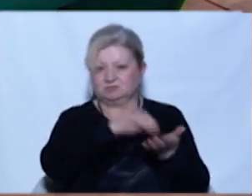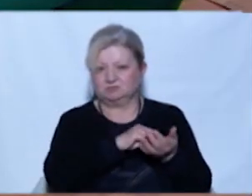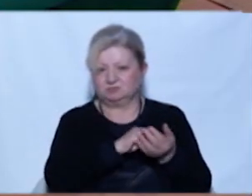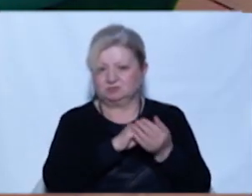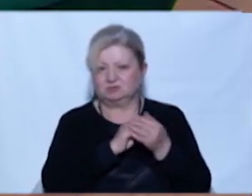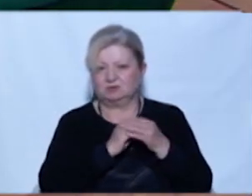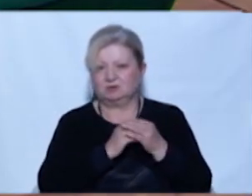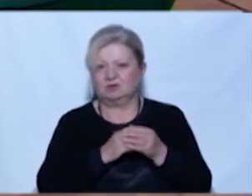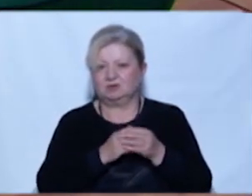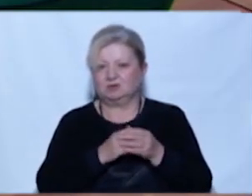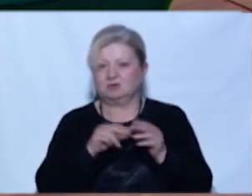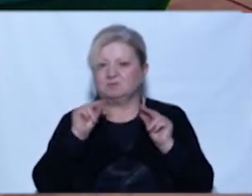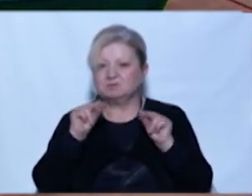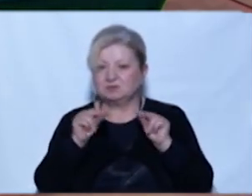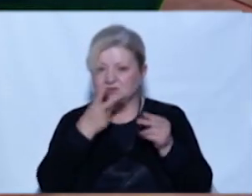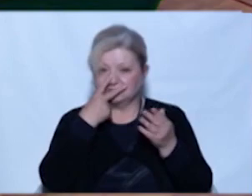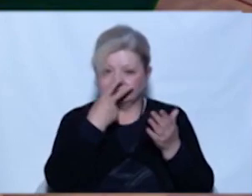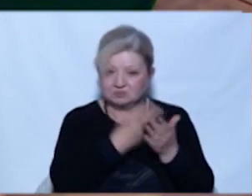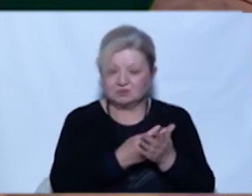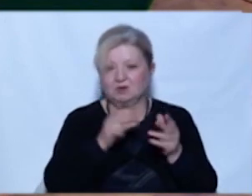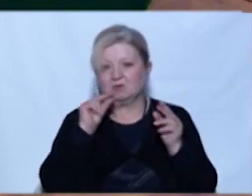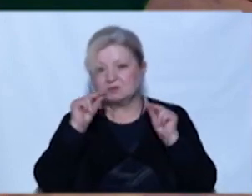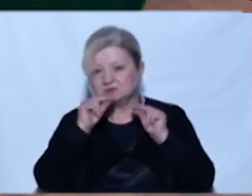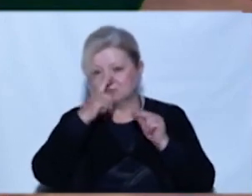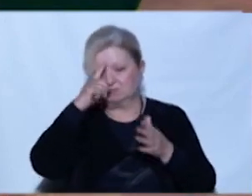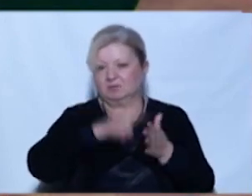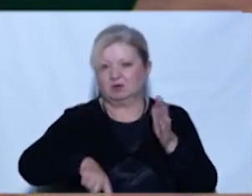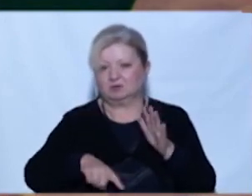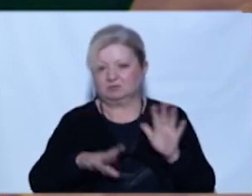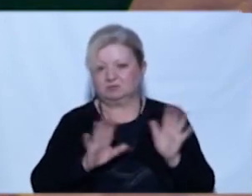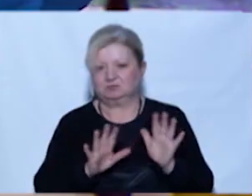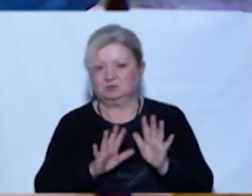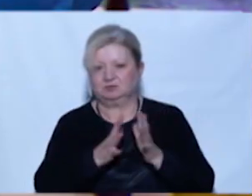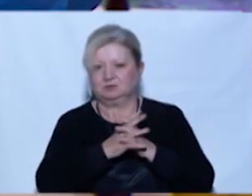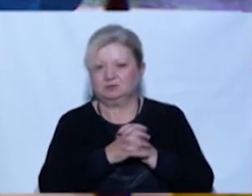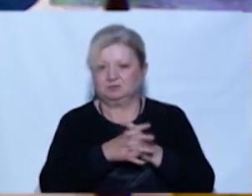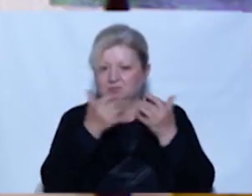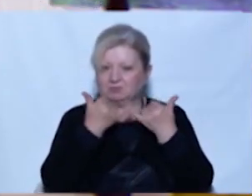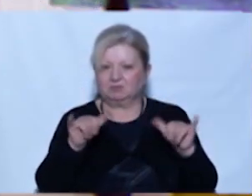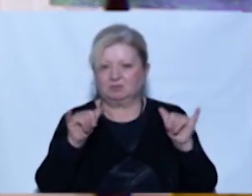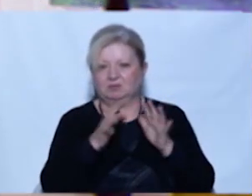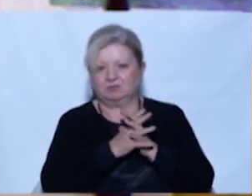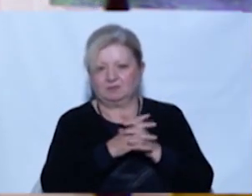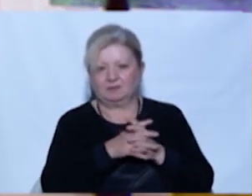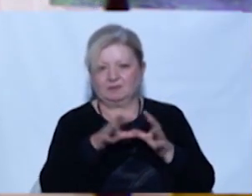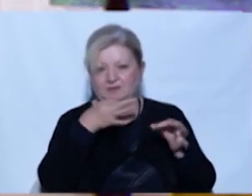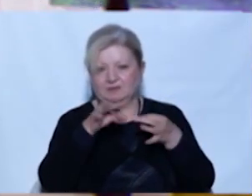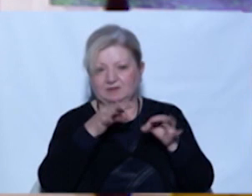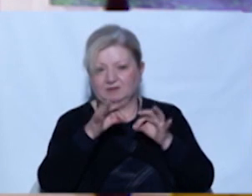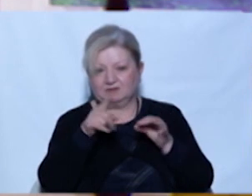იქცა ეს ფაქტობრივად მნიშვნელოვანი სახელმწიფოებრივი დოკუმენტი ფარატინა